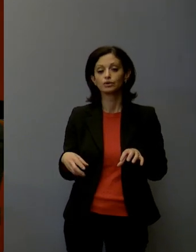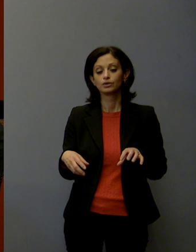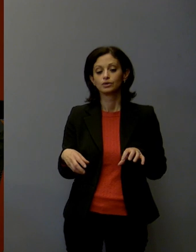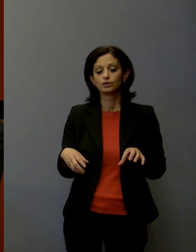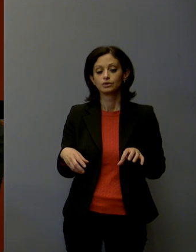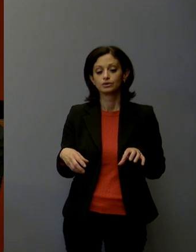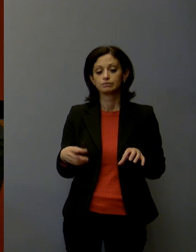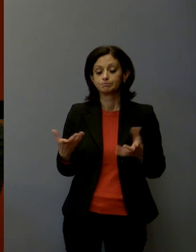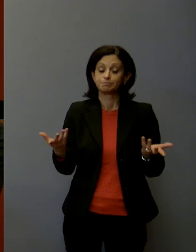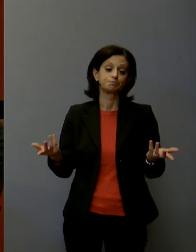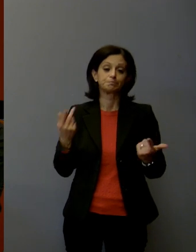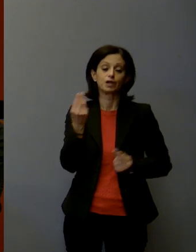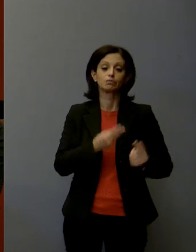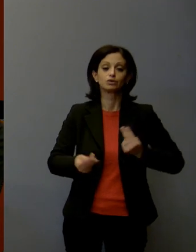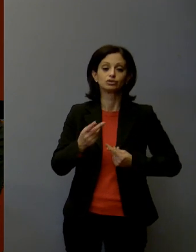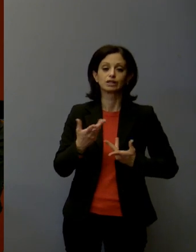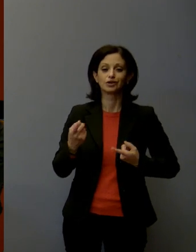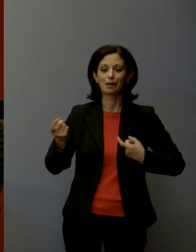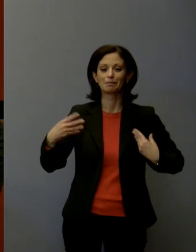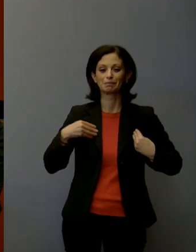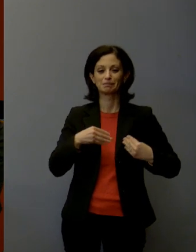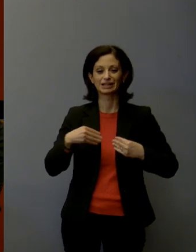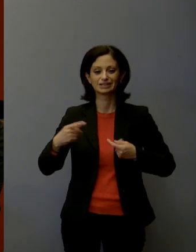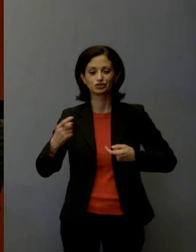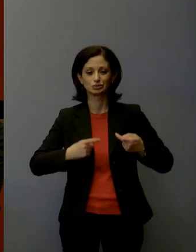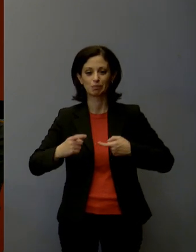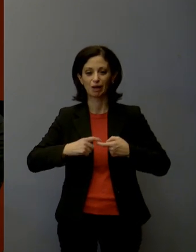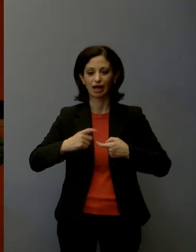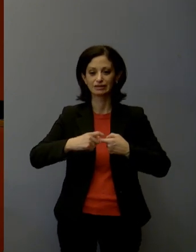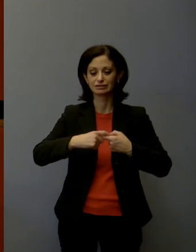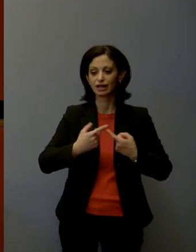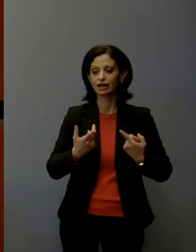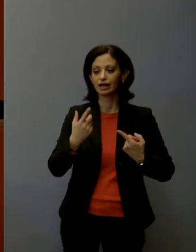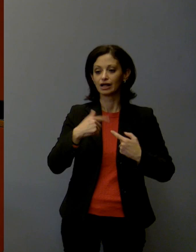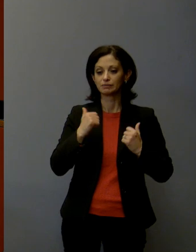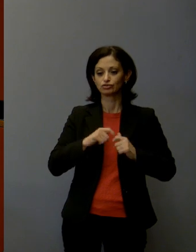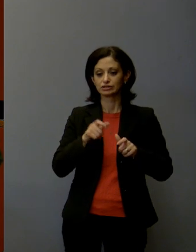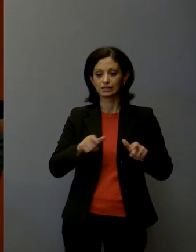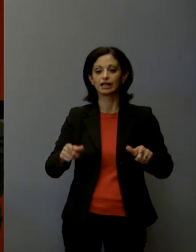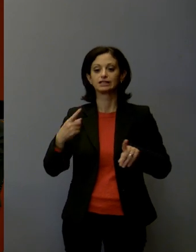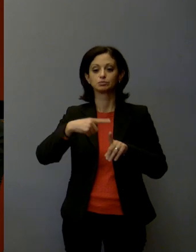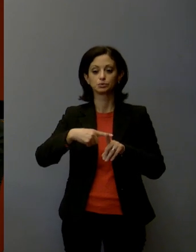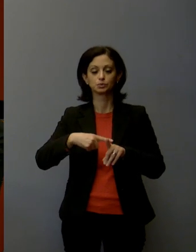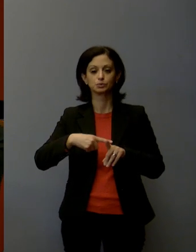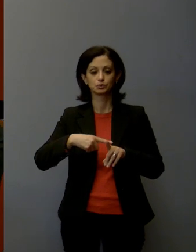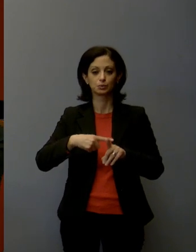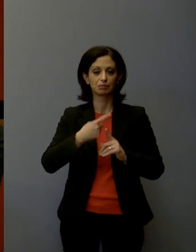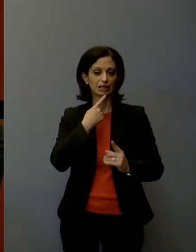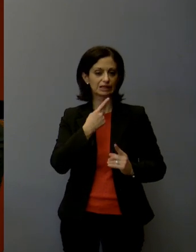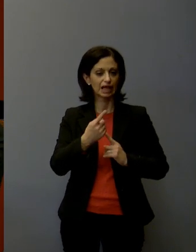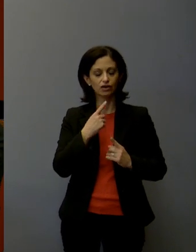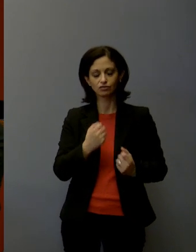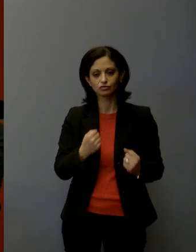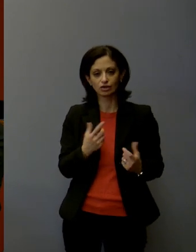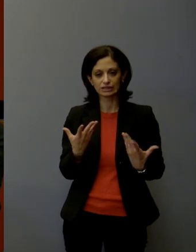così una progettazione partecipata in termini di cittadinanza Ma anche in un dialogo forte